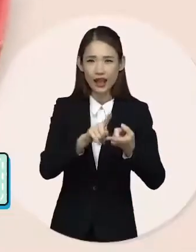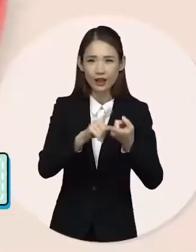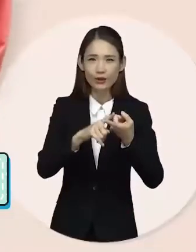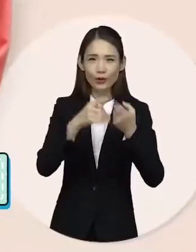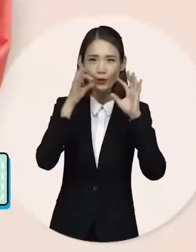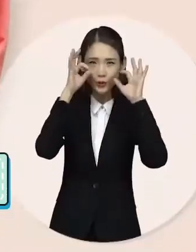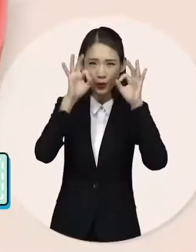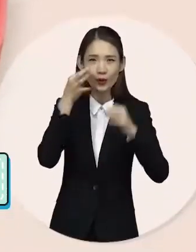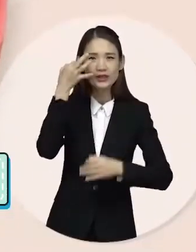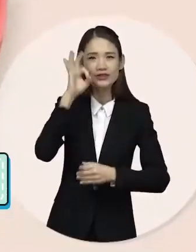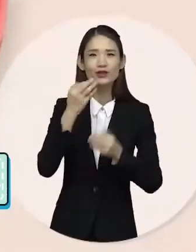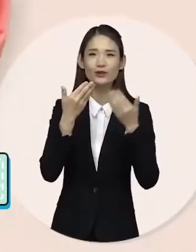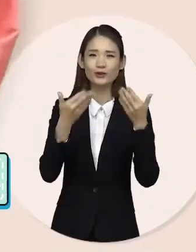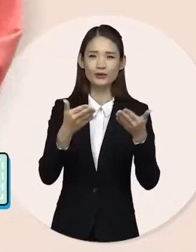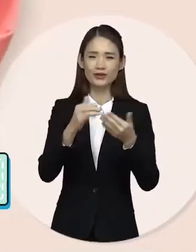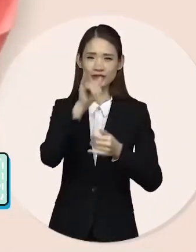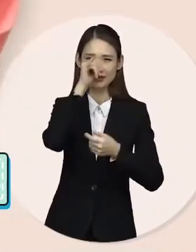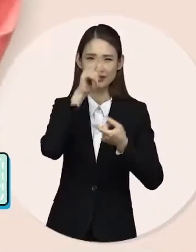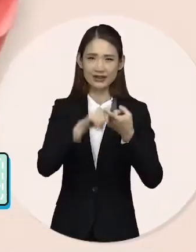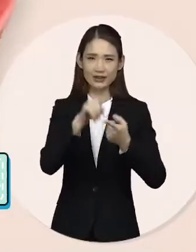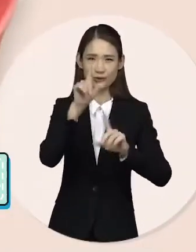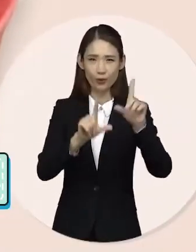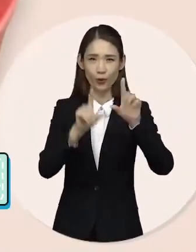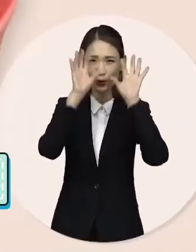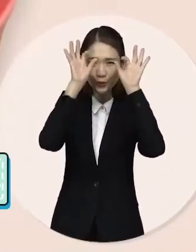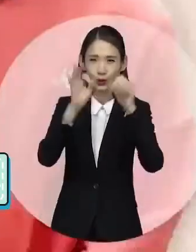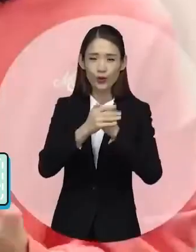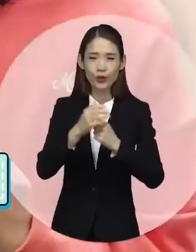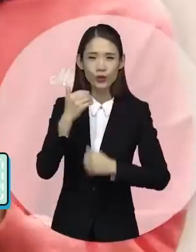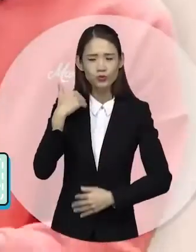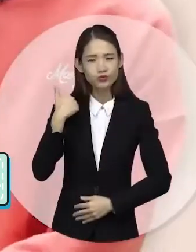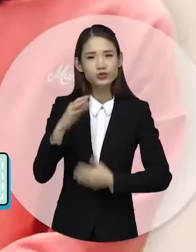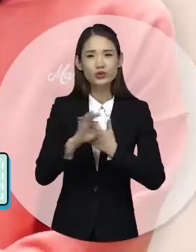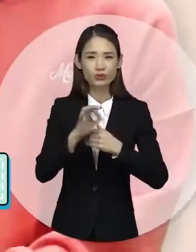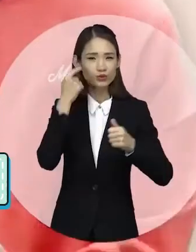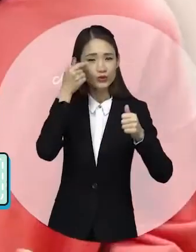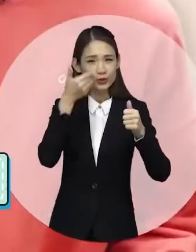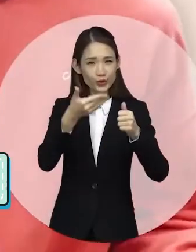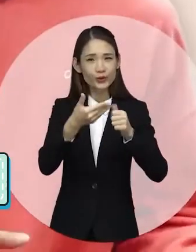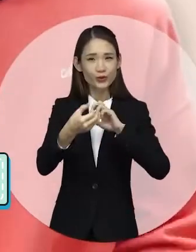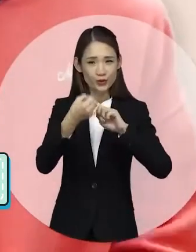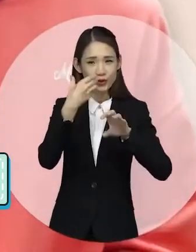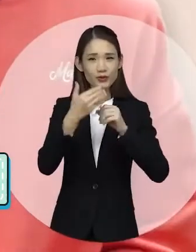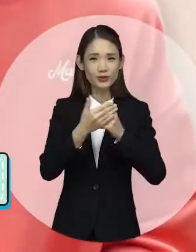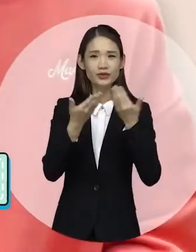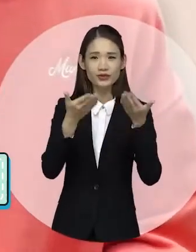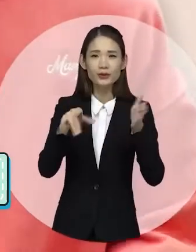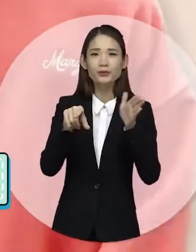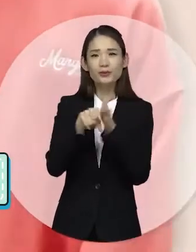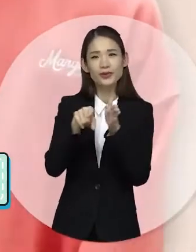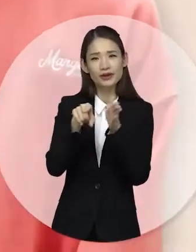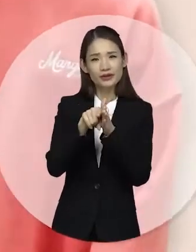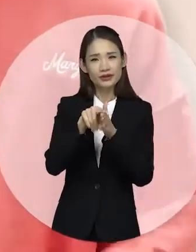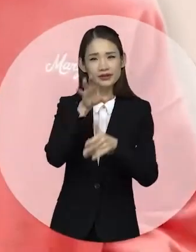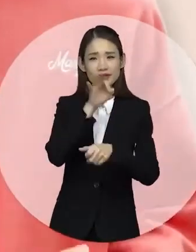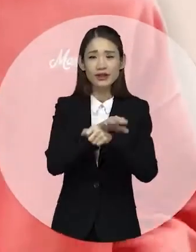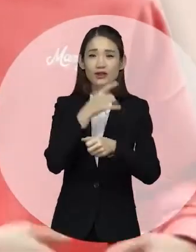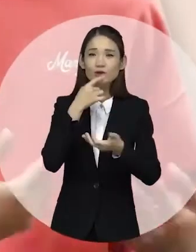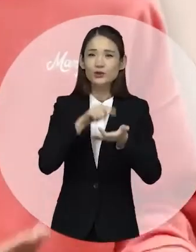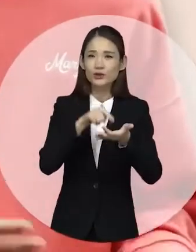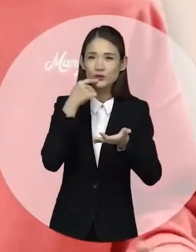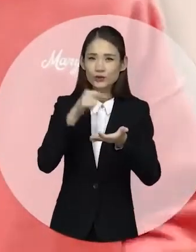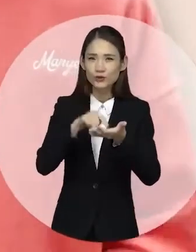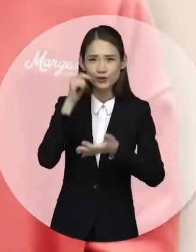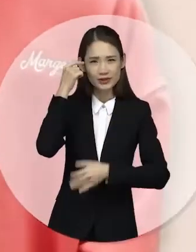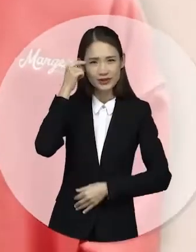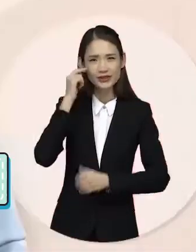있는 그대로 보는 거지, 그 사람을. 그러면 어떻게 보면 있는 그대로 보기 때문에 모르면 물어보고 그냥 믿어주고 간단하게 좀